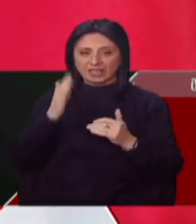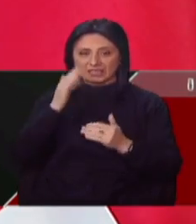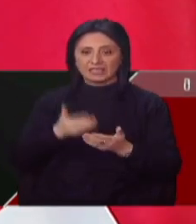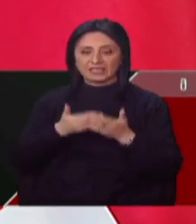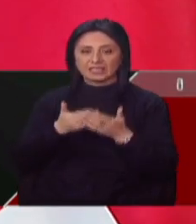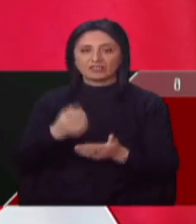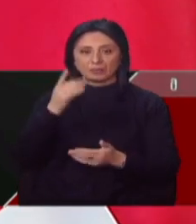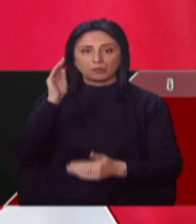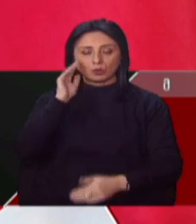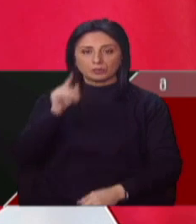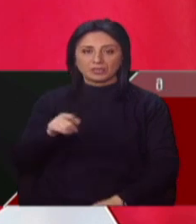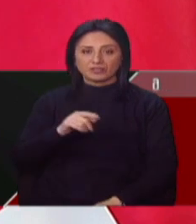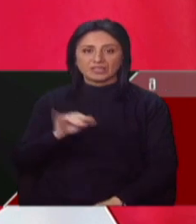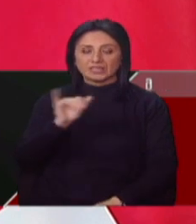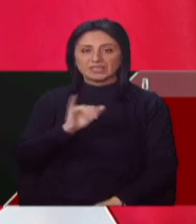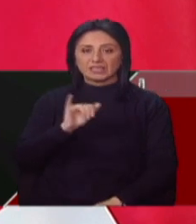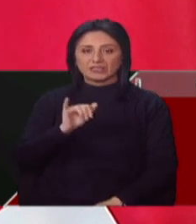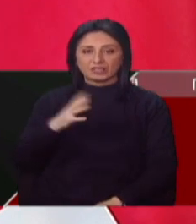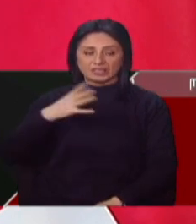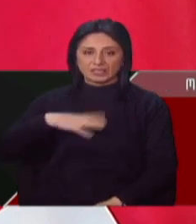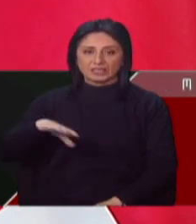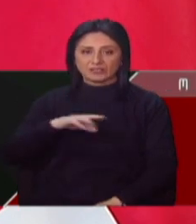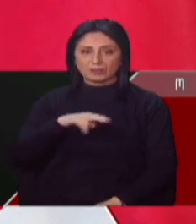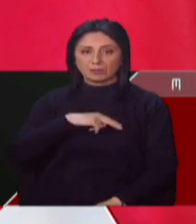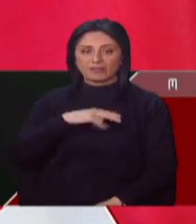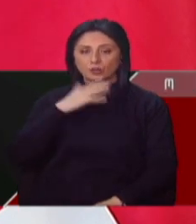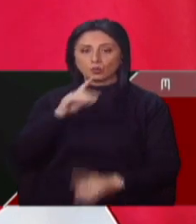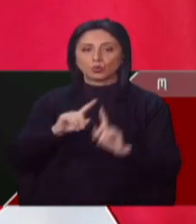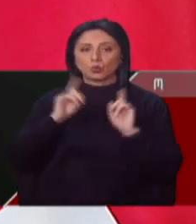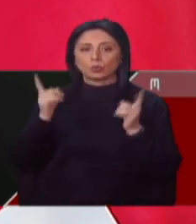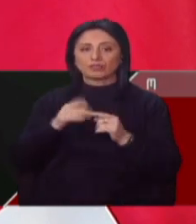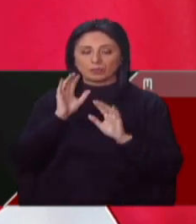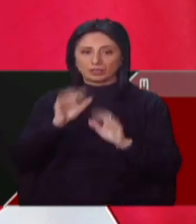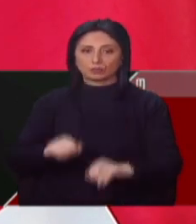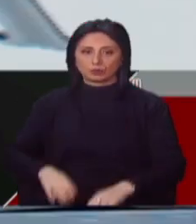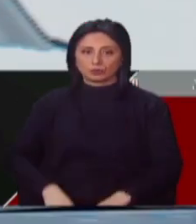წარმოდგენილი პირველი მოსმენით სადაც საქართველოს პარლამენტის უმრავლესობა ჩვენ ხარს დაუჭერს